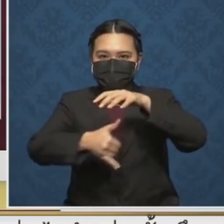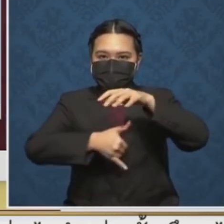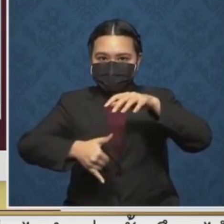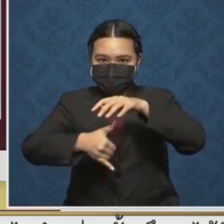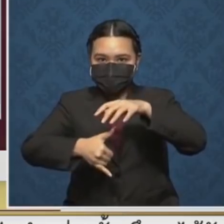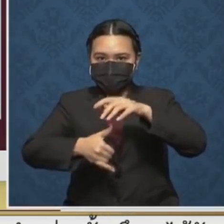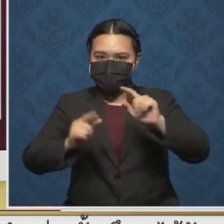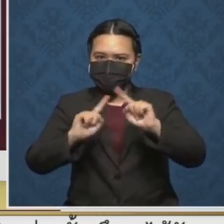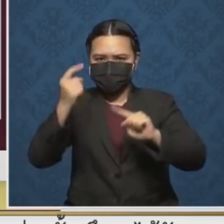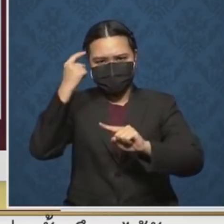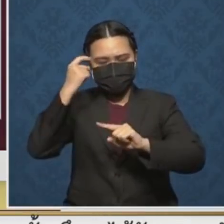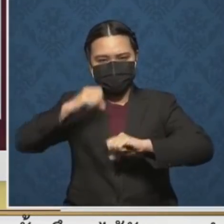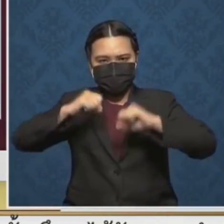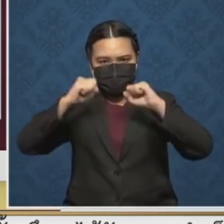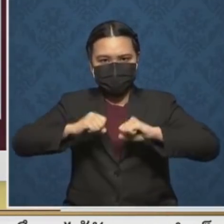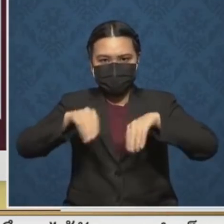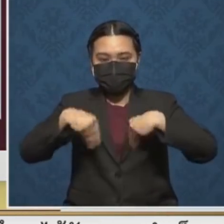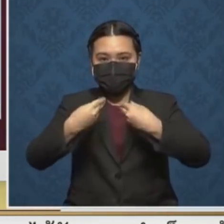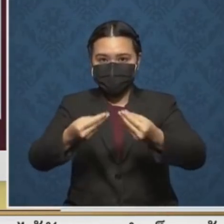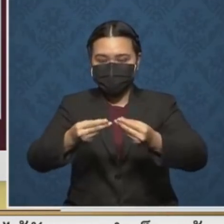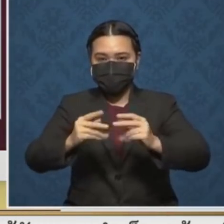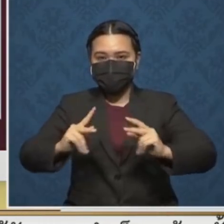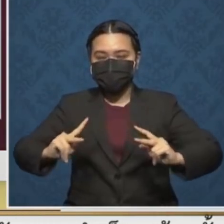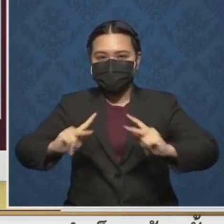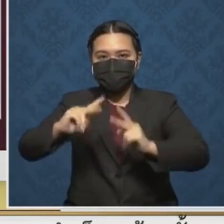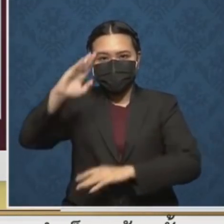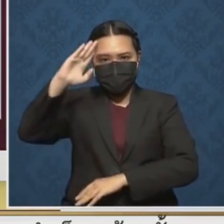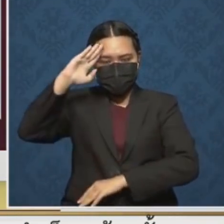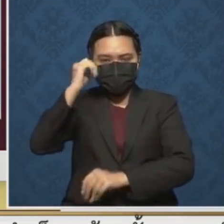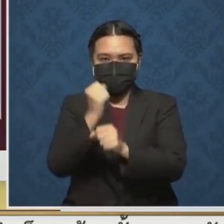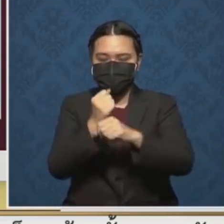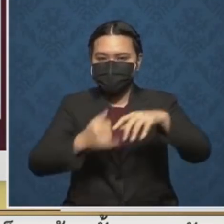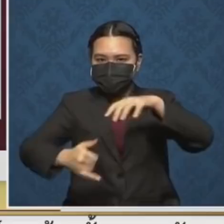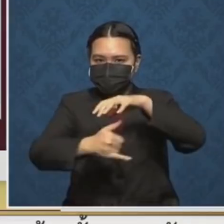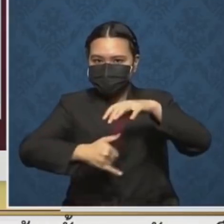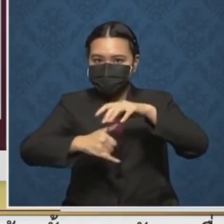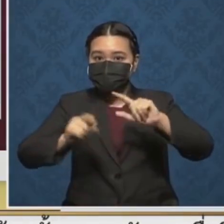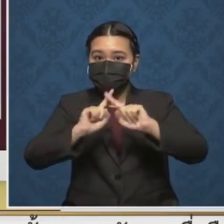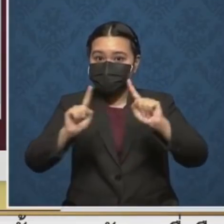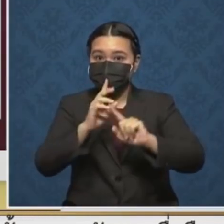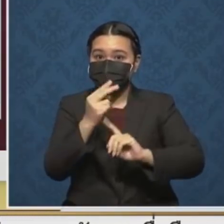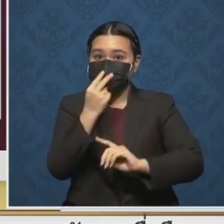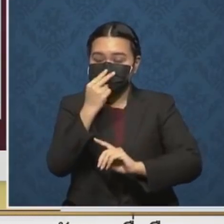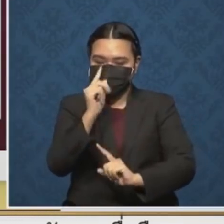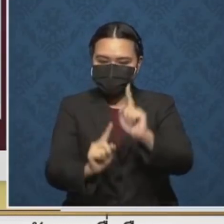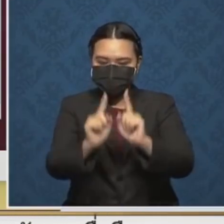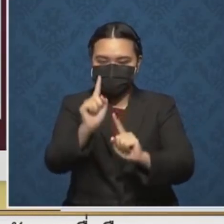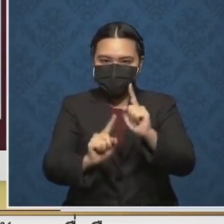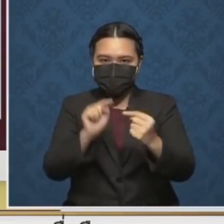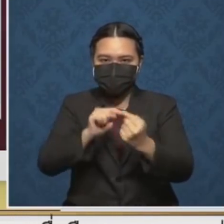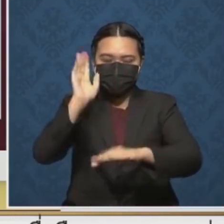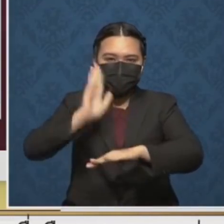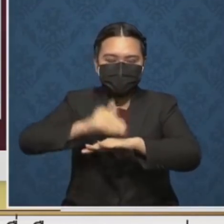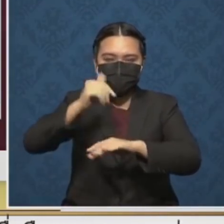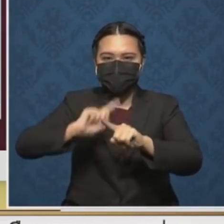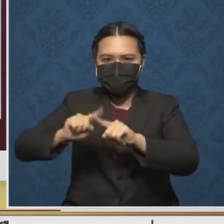มมาทำ State Quarantine ซึ่งในความเป็นจริงแล้วถ้าวัดจากความเชี่ยวชาญต่างๆและความเกี่ยวข้องไม่น่าจะเป็